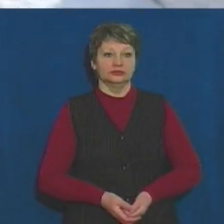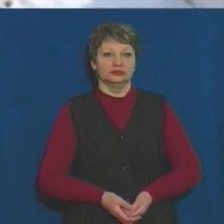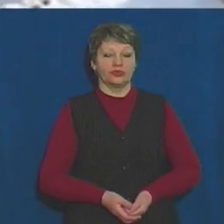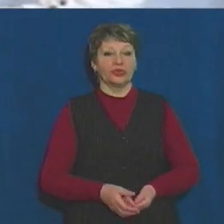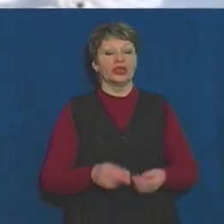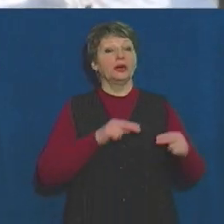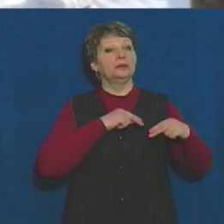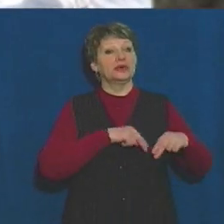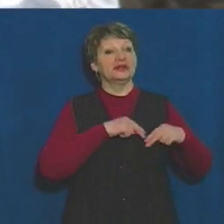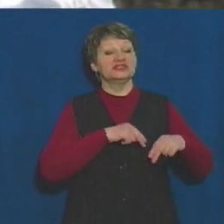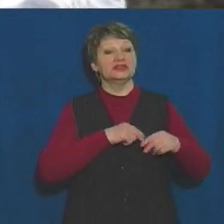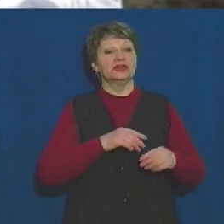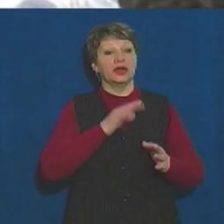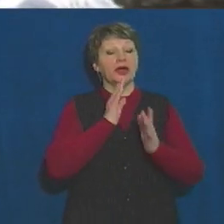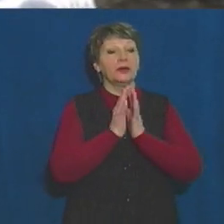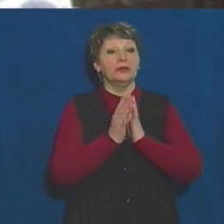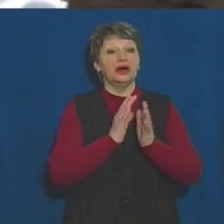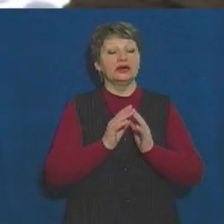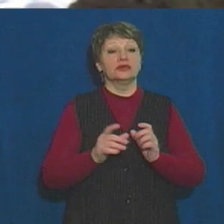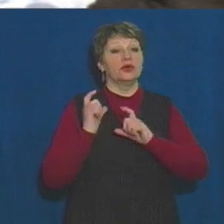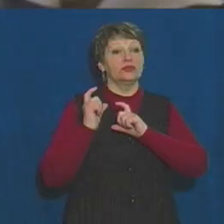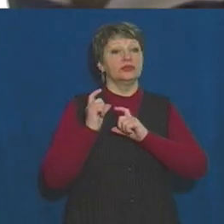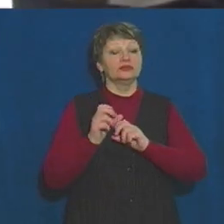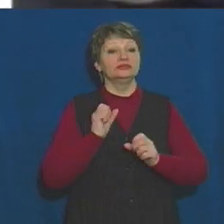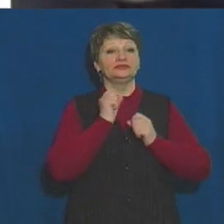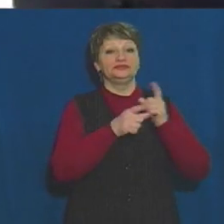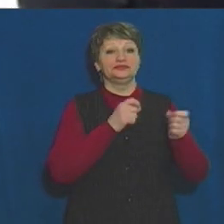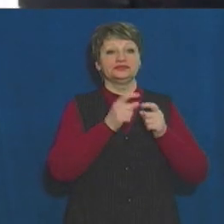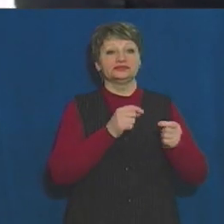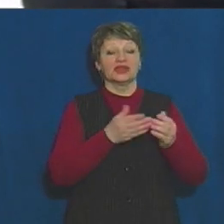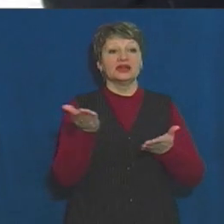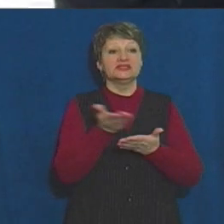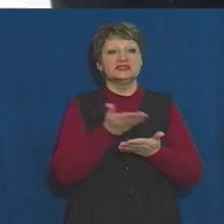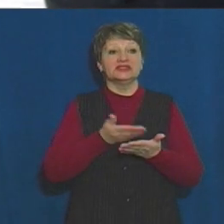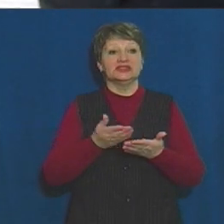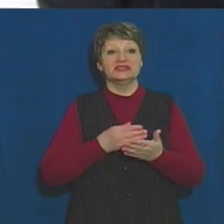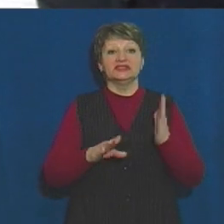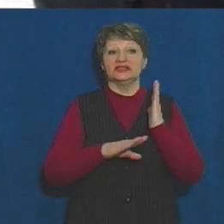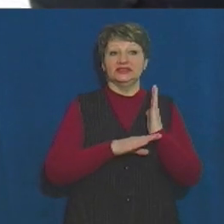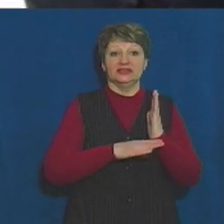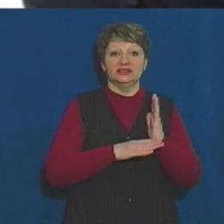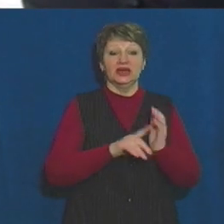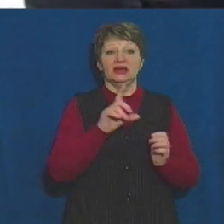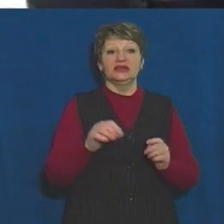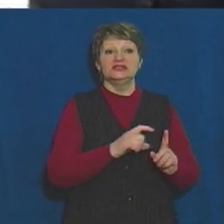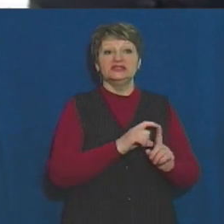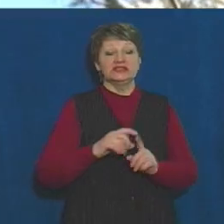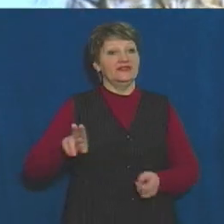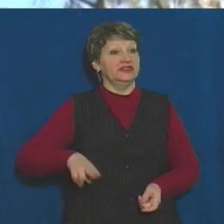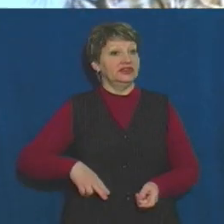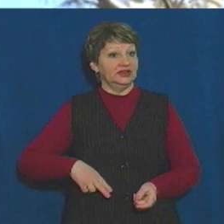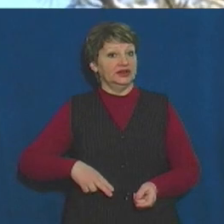Працівники парку «Сосновий бір» вантажать на авто зрізані гілки дерев. Зі слів начальника відділення номер 1 дирекції парків Юрія